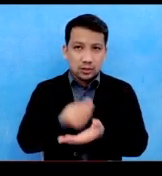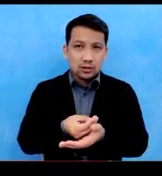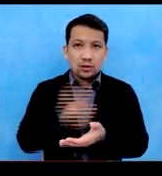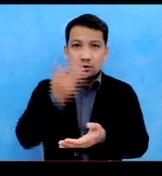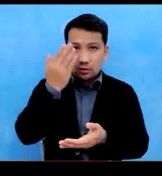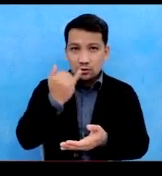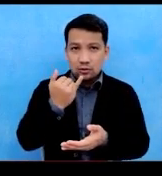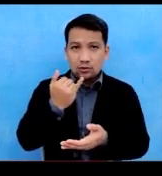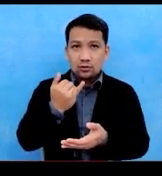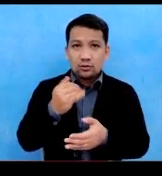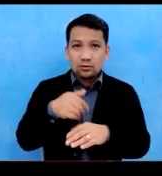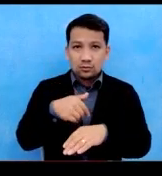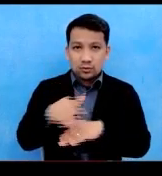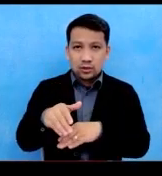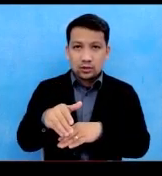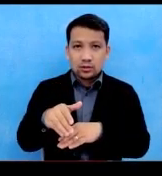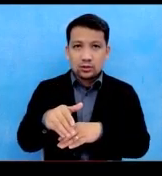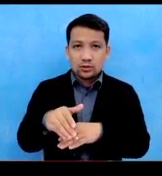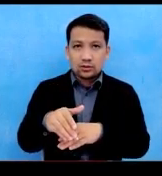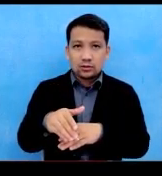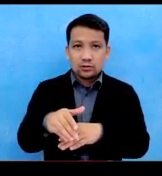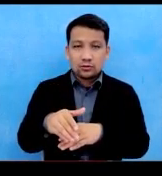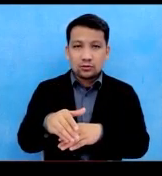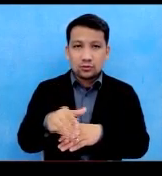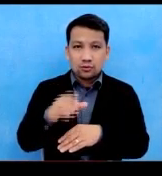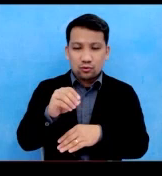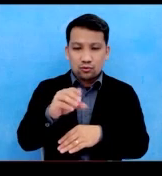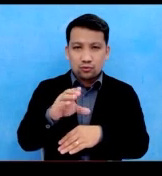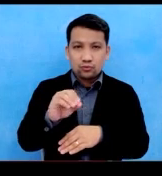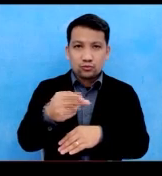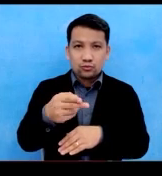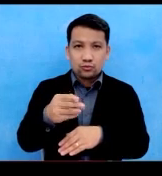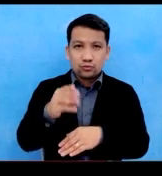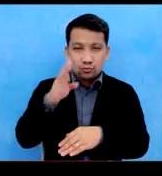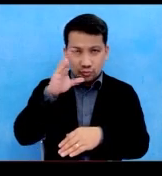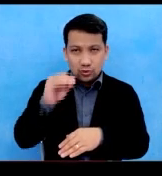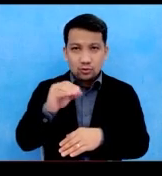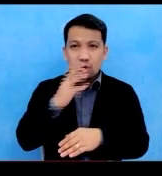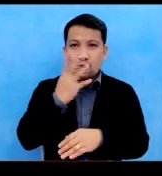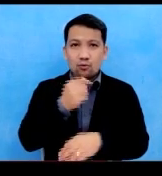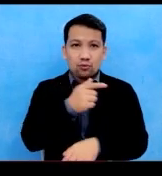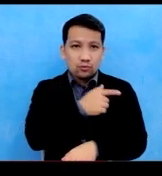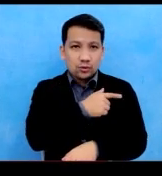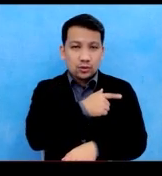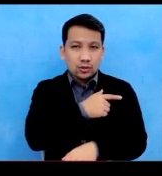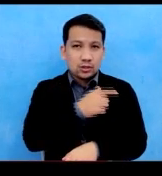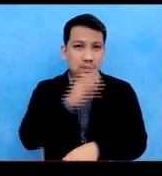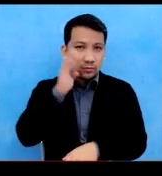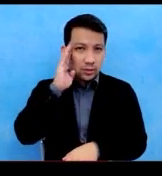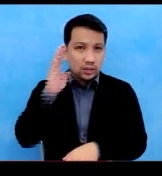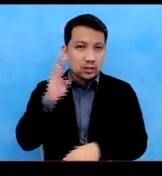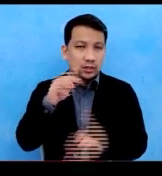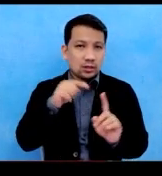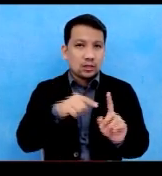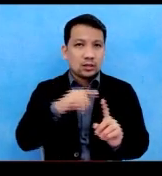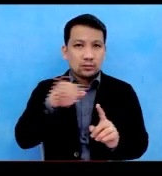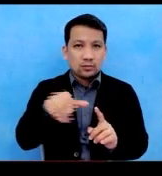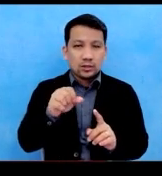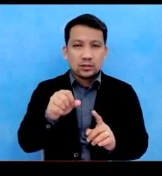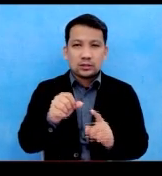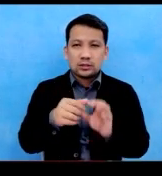ko sa kanya ang audio voice ni General Bantag at saka ni General Portal, Major Portal, isa na isang